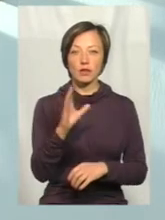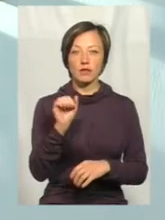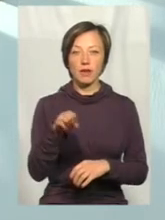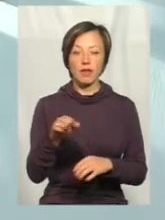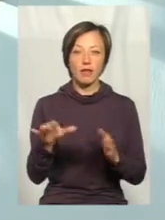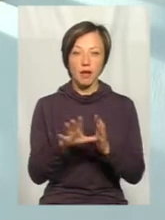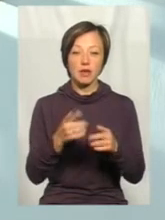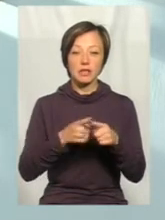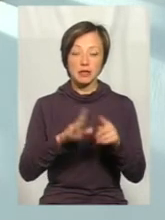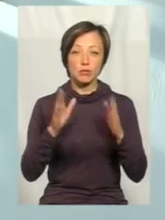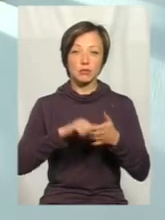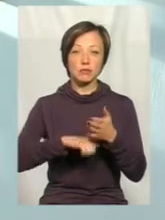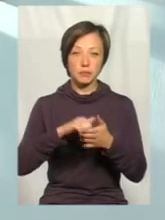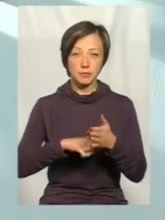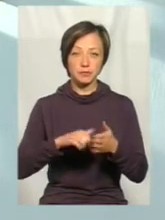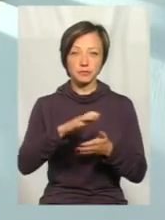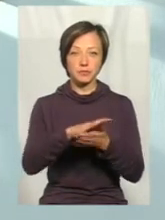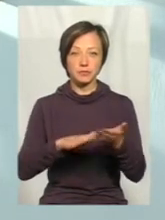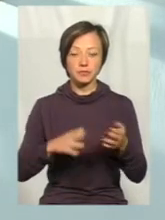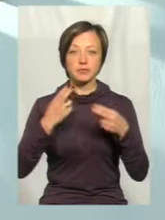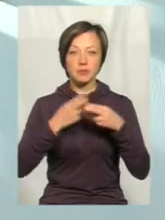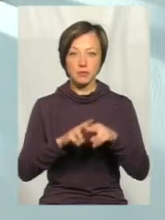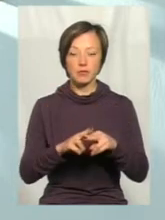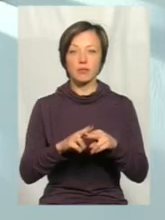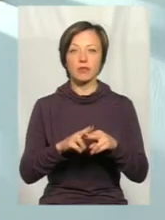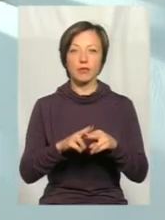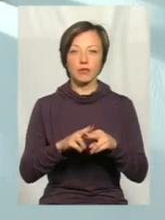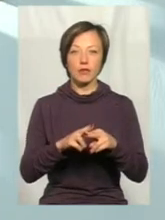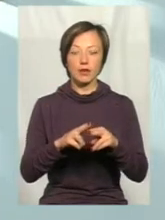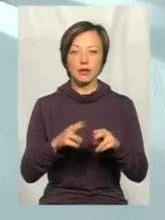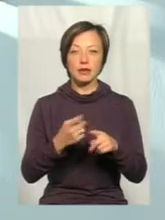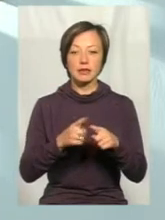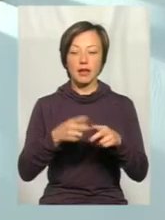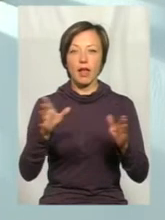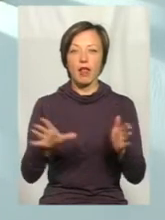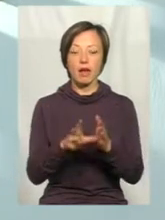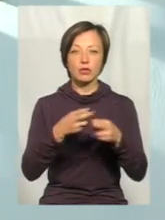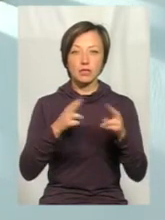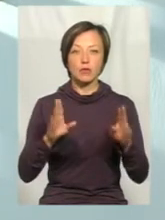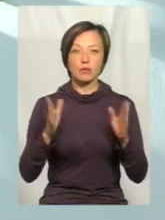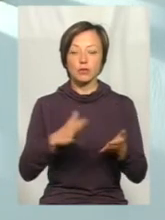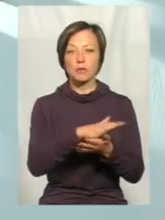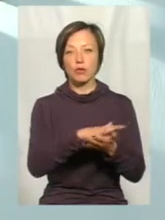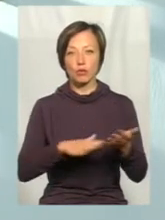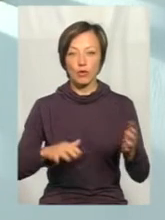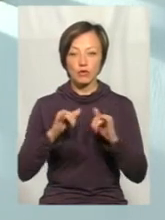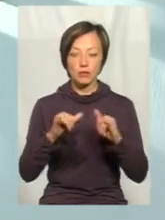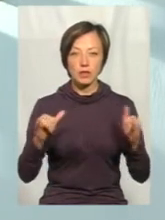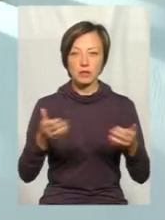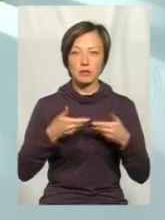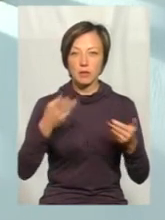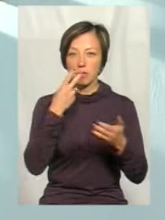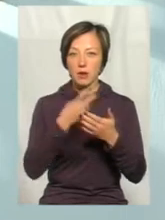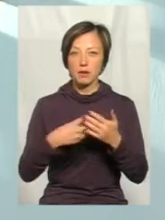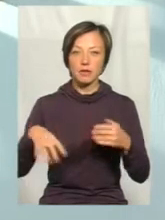до того, що ця технологія встановлення цих електростанцій, надзвичайно, буде продовжуватися, і ми бачимо, що